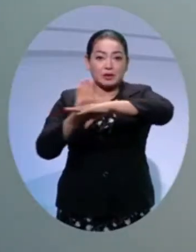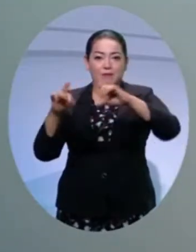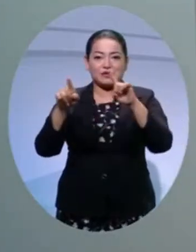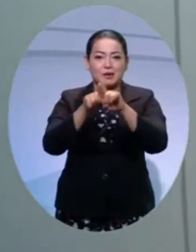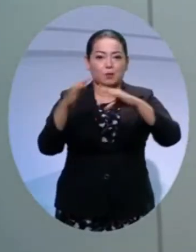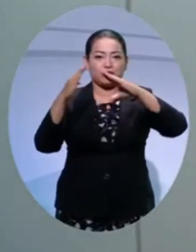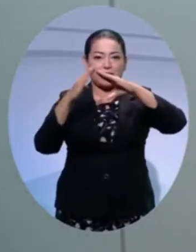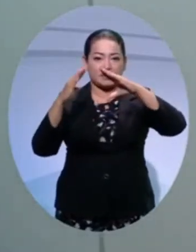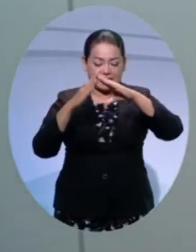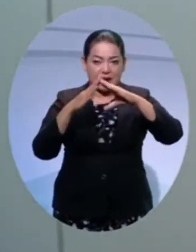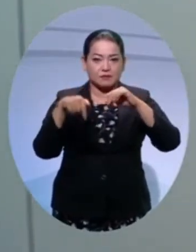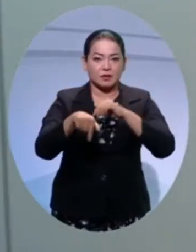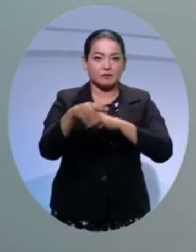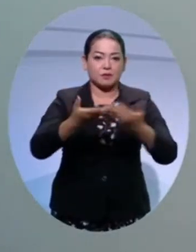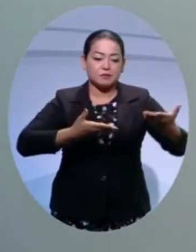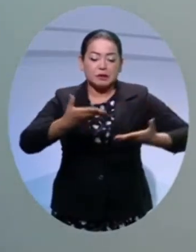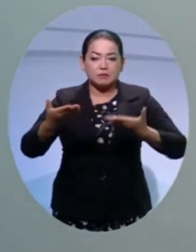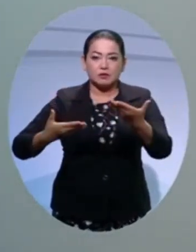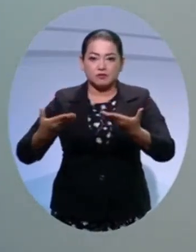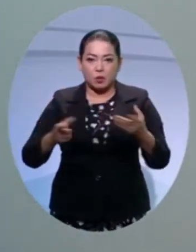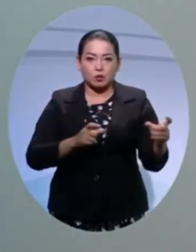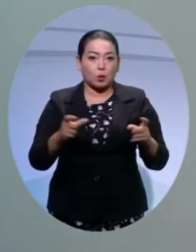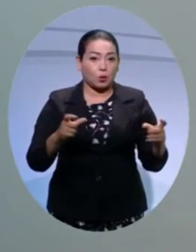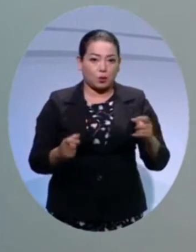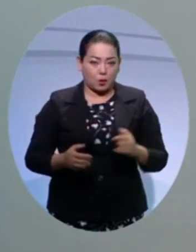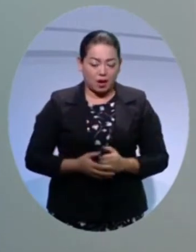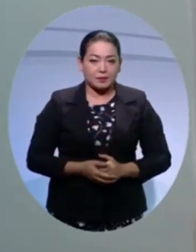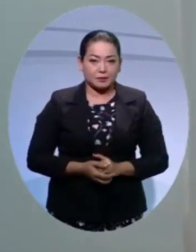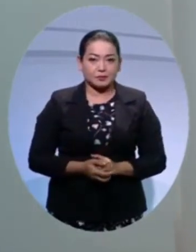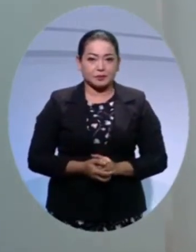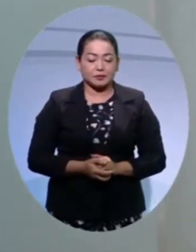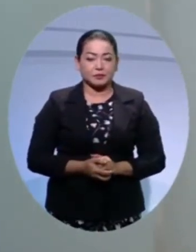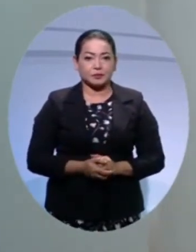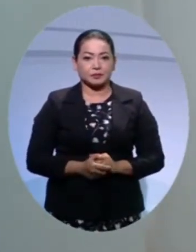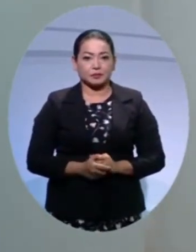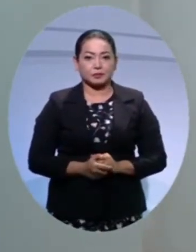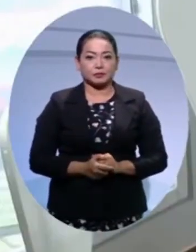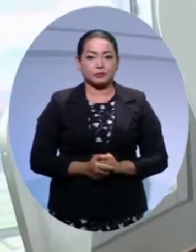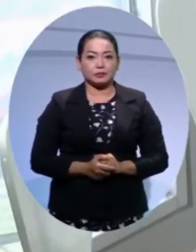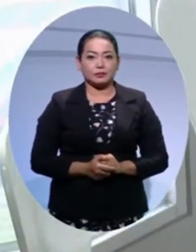các hệ thống sản xuất, kinh doanh, dịch vụ và quản lý theo hệ thống quản lý chất lượng quốc tế ISO